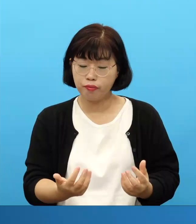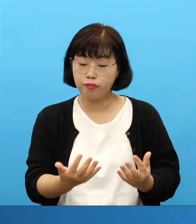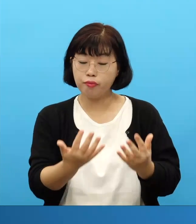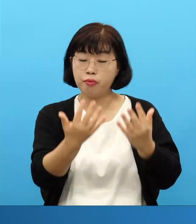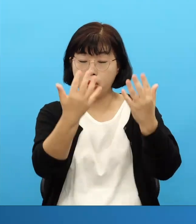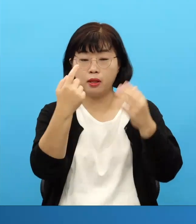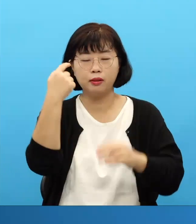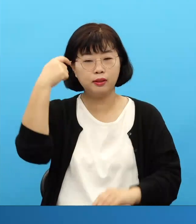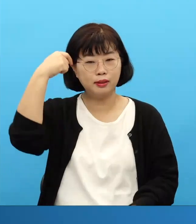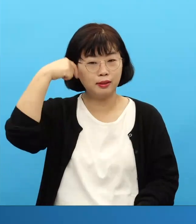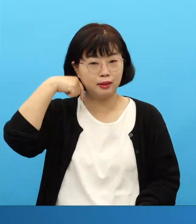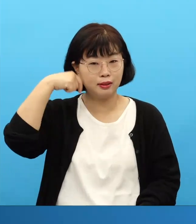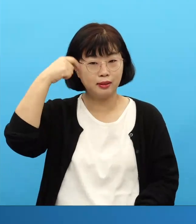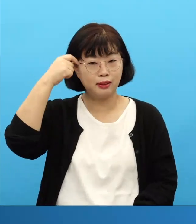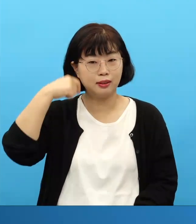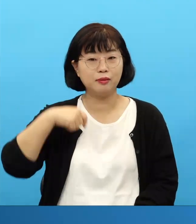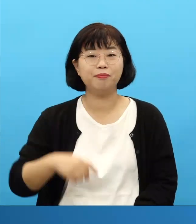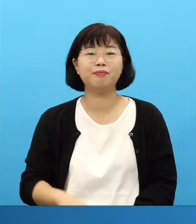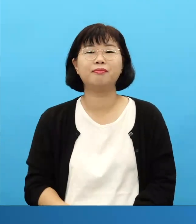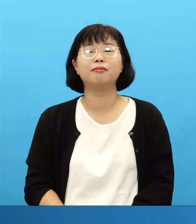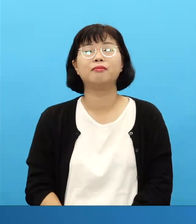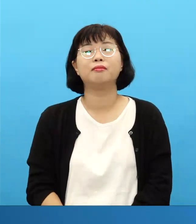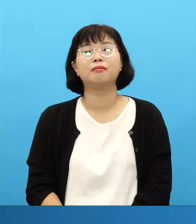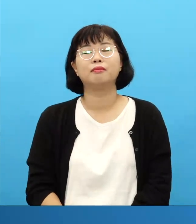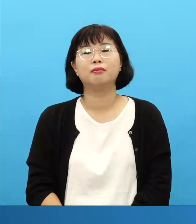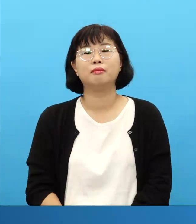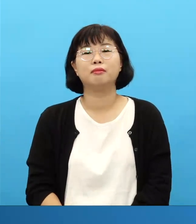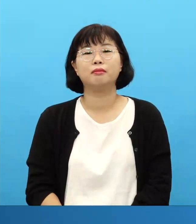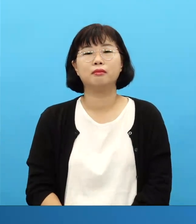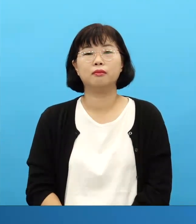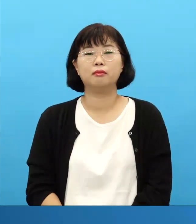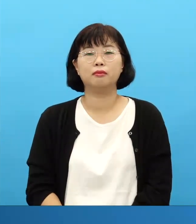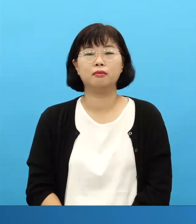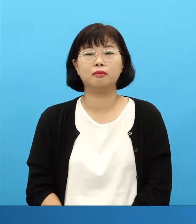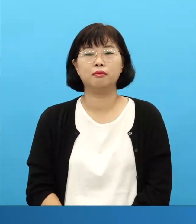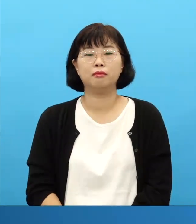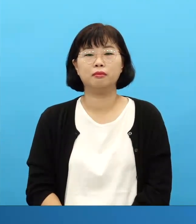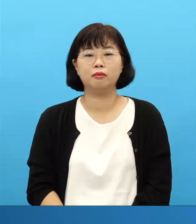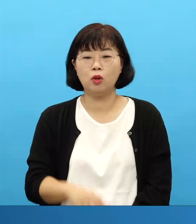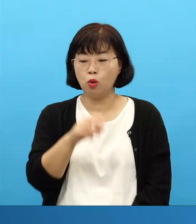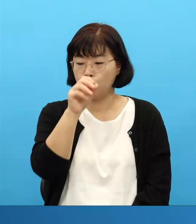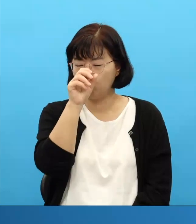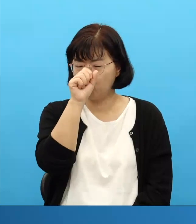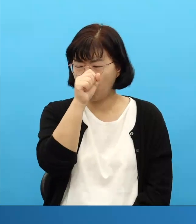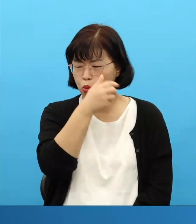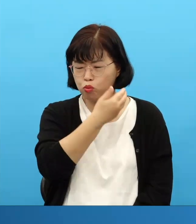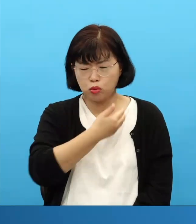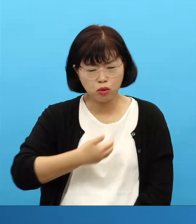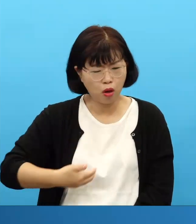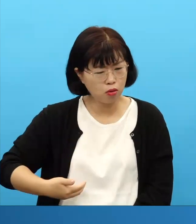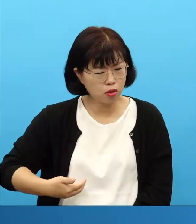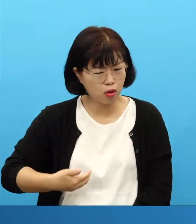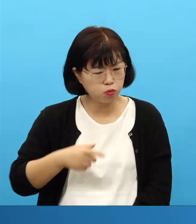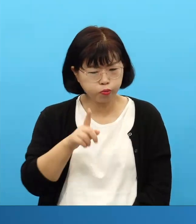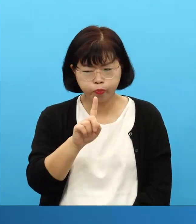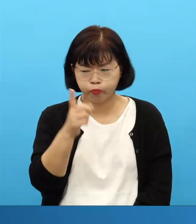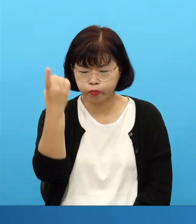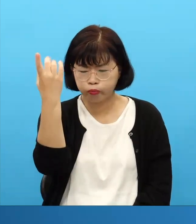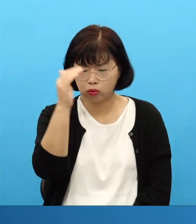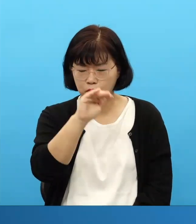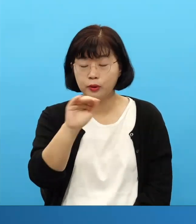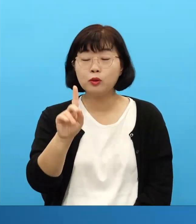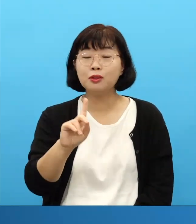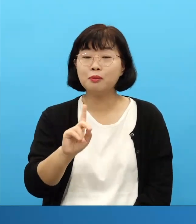good disciples are arising. 좋은 제자는 어떤 기준을 얘기하는 겁니까? 물어보면. Then what standard am I speaking of when I say good